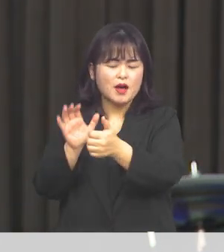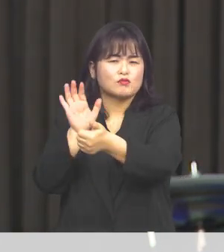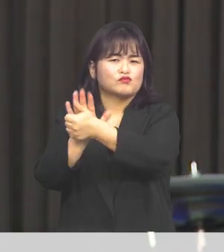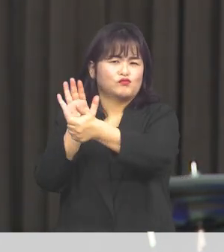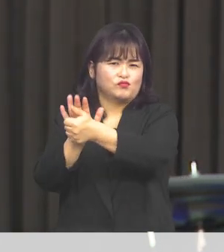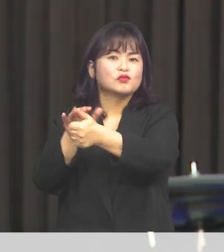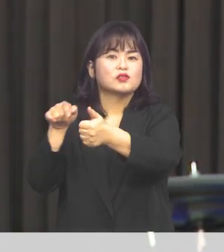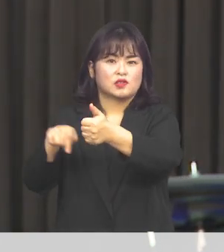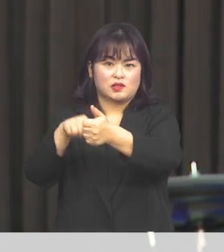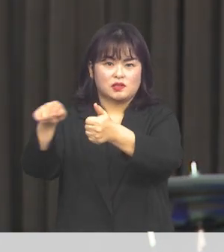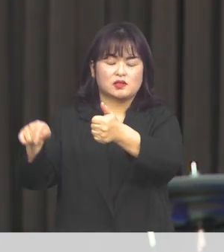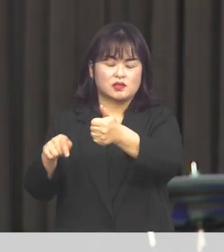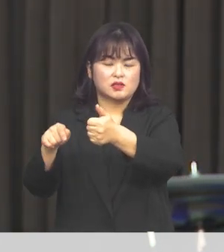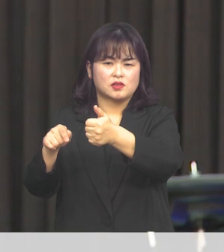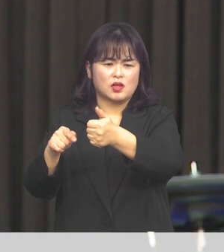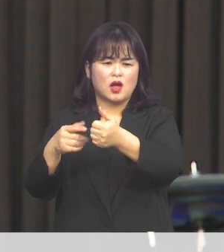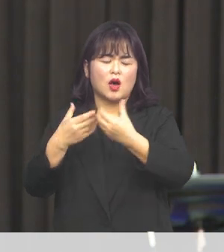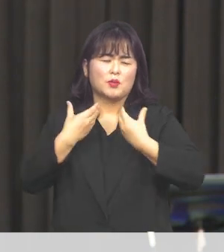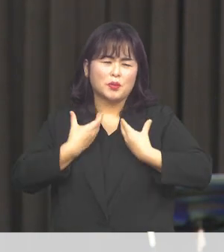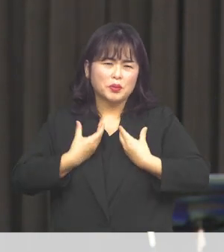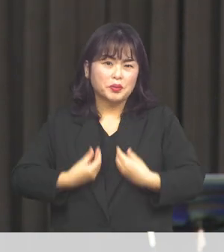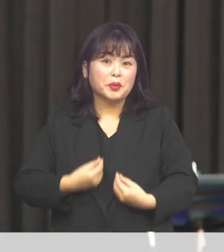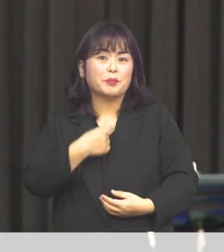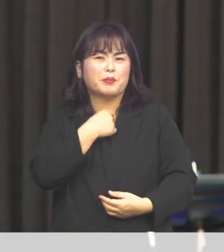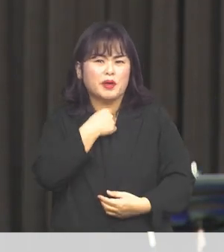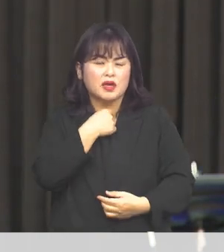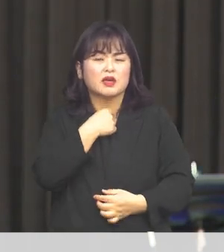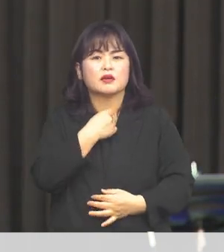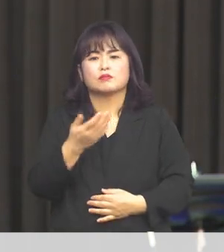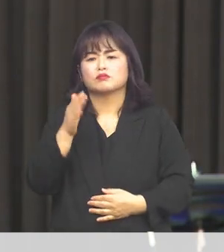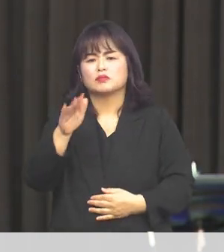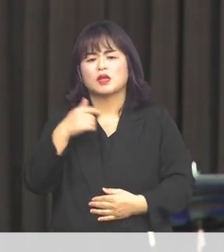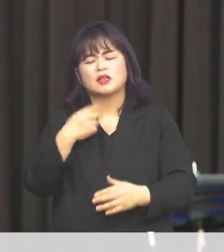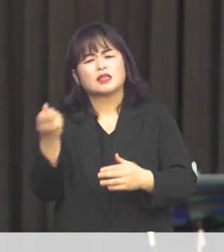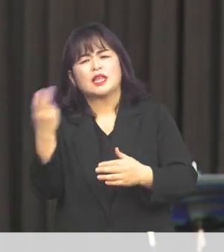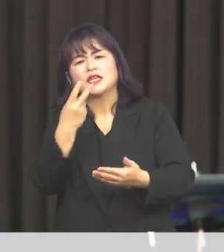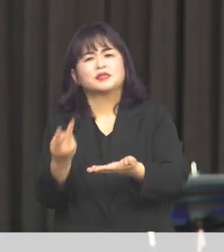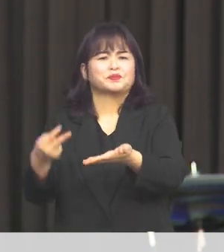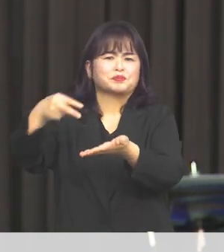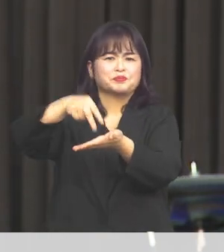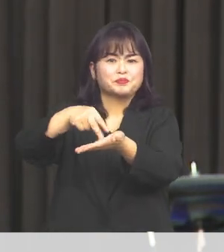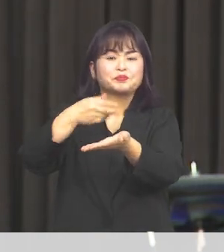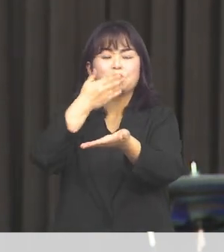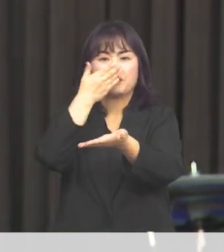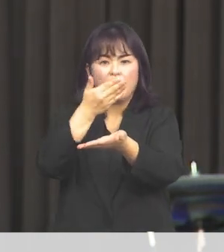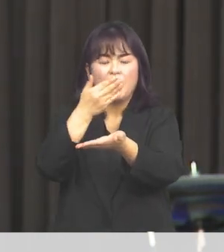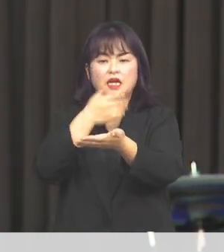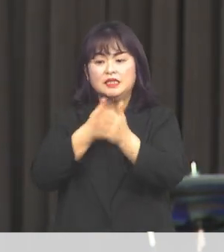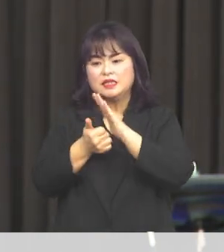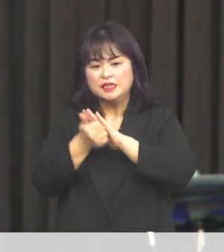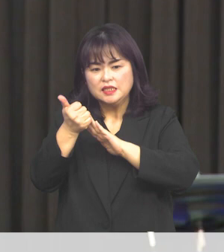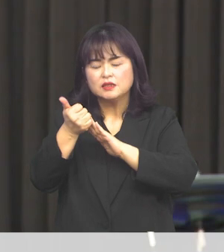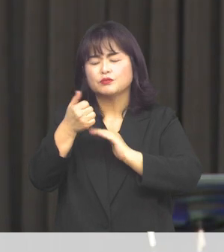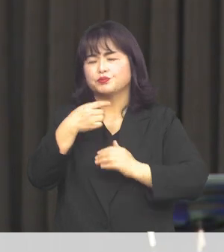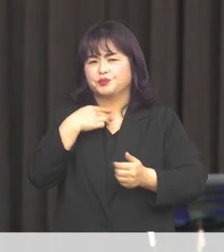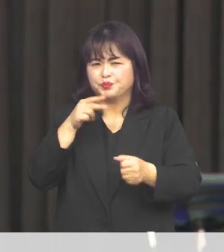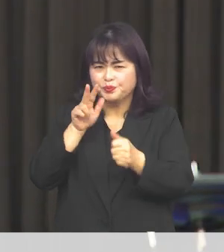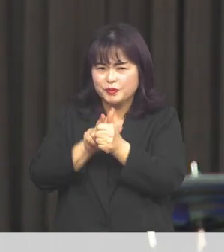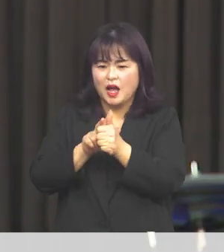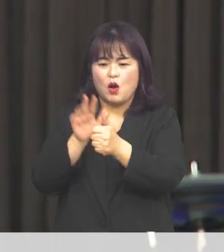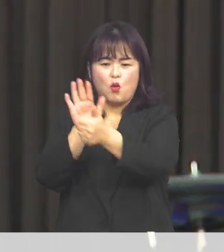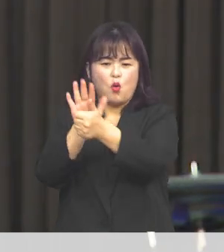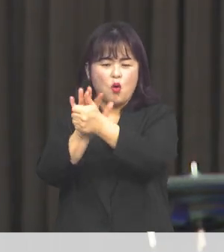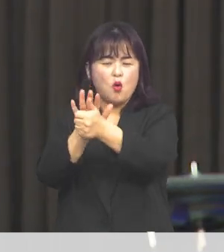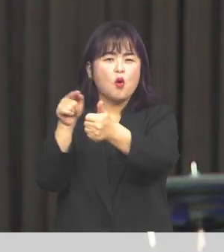좀 도와드리고 주저앉고 싶은 마음 일어서실 수 있도록 희망과 용기를